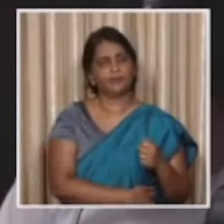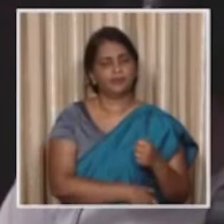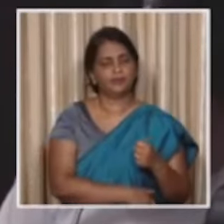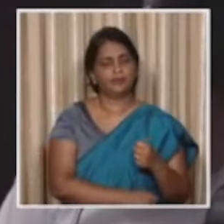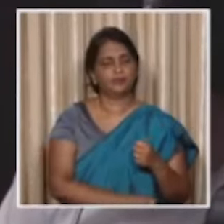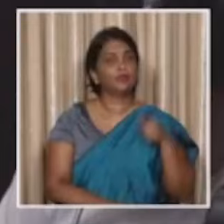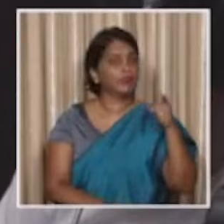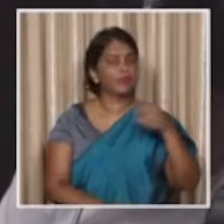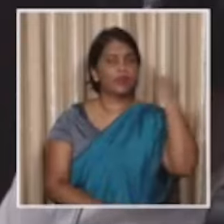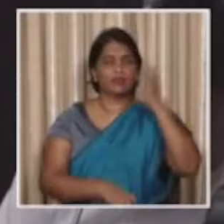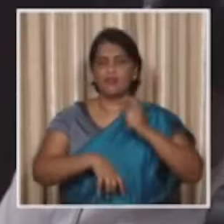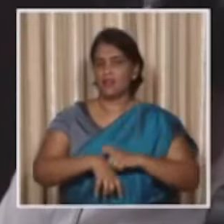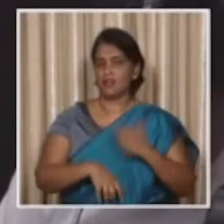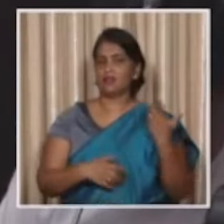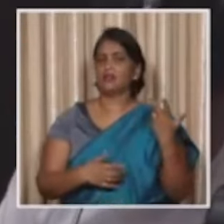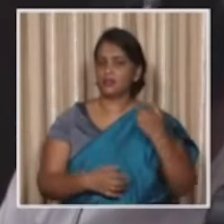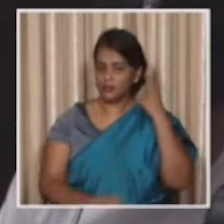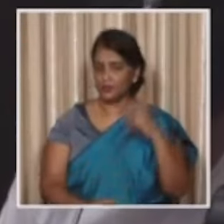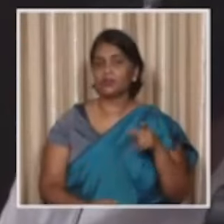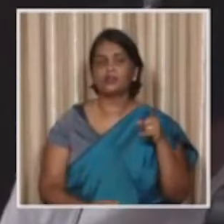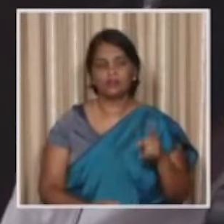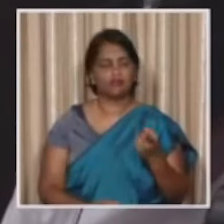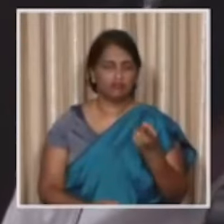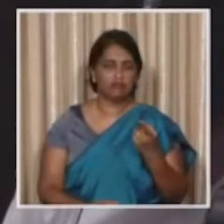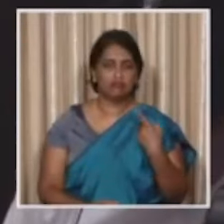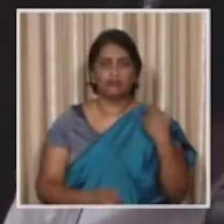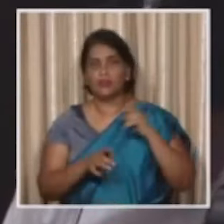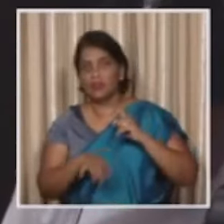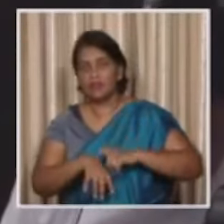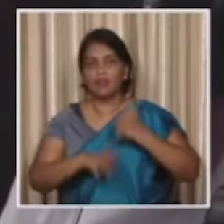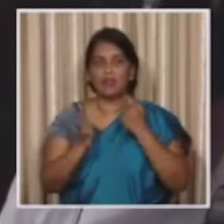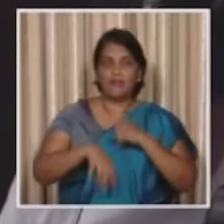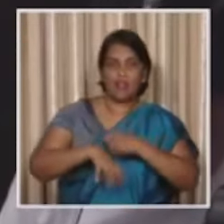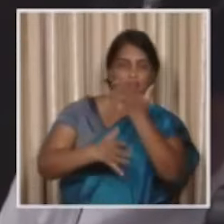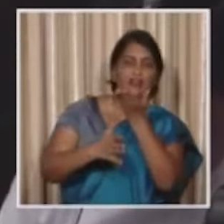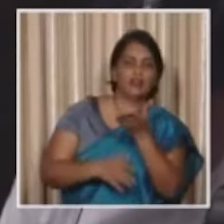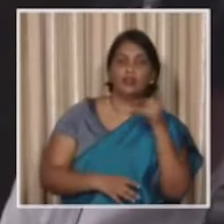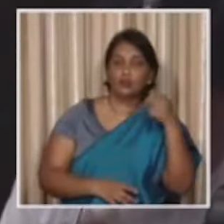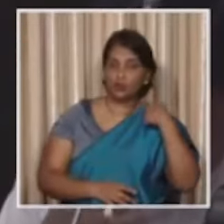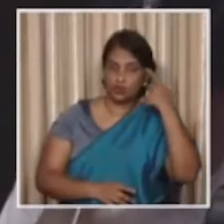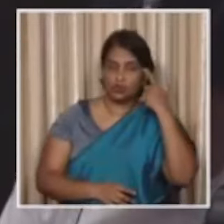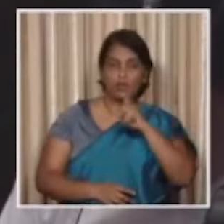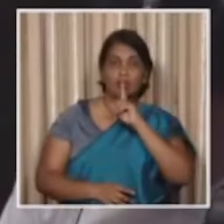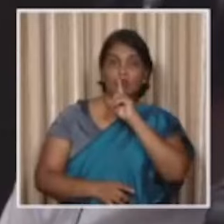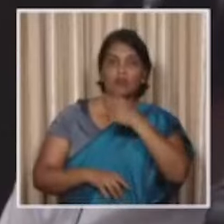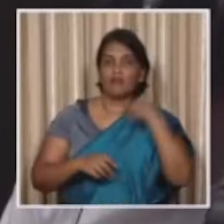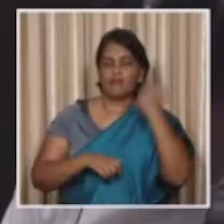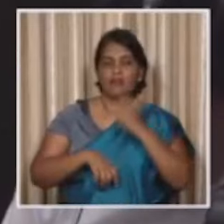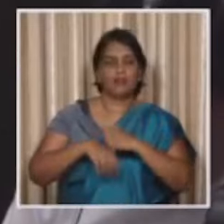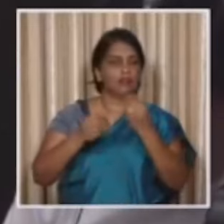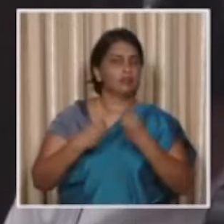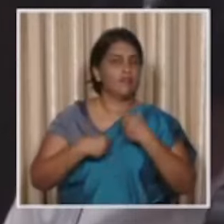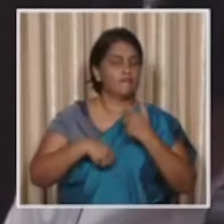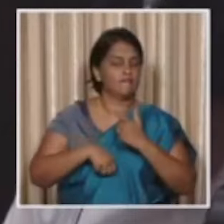වෙනවා. මොකද ඒ අයට කතා කරන්න වෙලාවක් නැහැ. ඒ නිසා තමයි ඒ අයත් පැන පැන පොයින්ට් ඔෆ් ඕඩර් ඉල්ලන්නේ. මොකද ඒ අය දන්නවා ඒ අයට කතා කරන්න වෙන්නේ නැහැ. කතාවල්